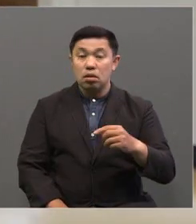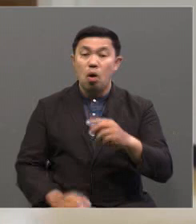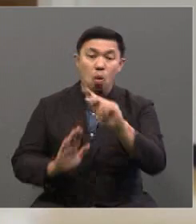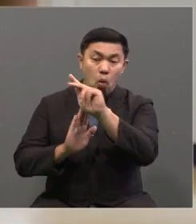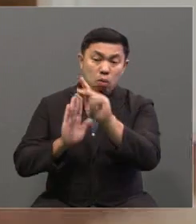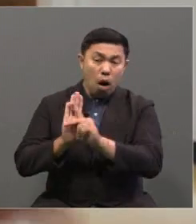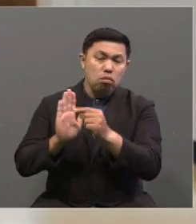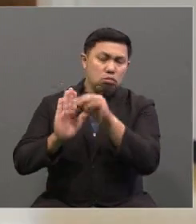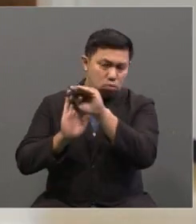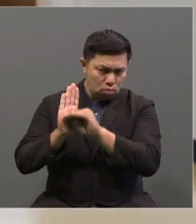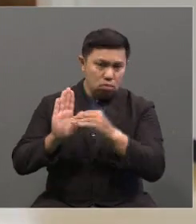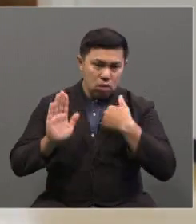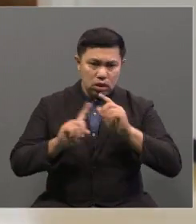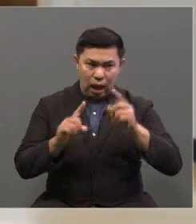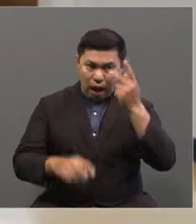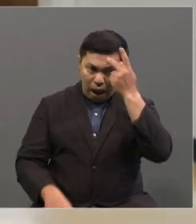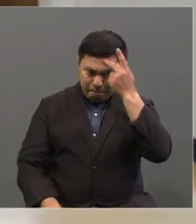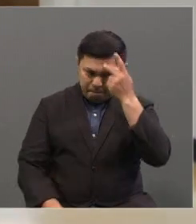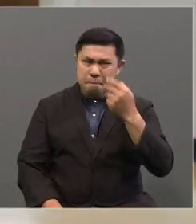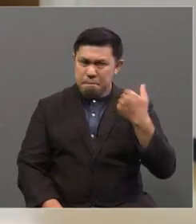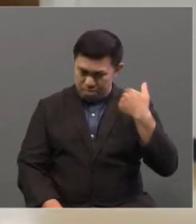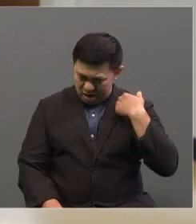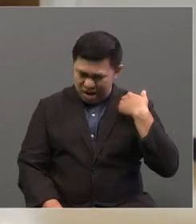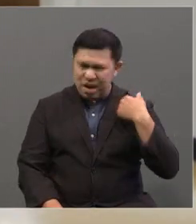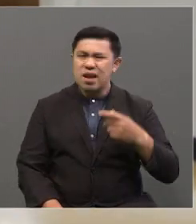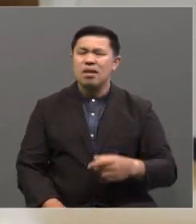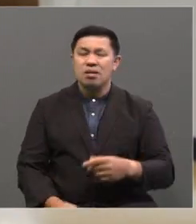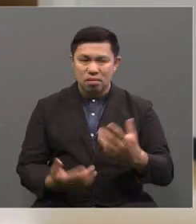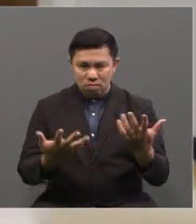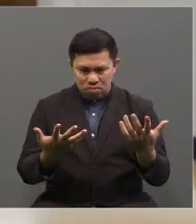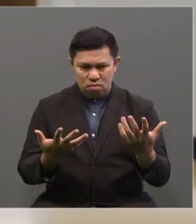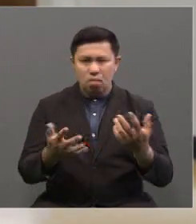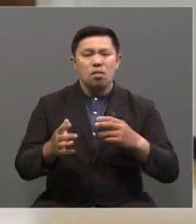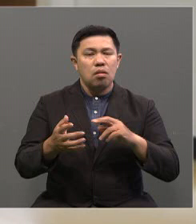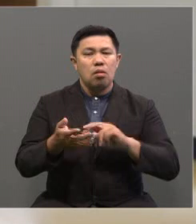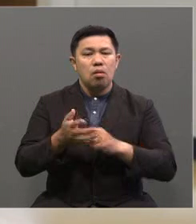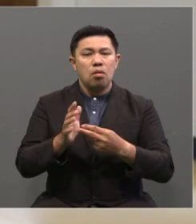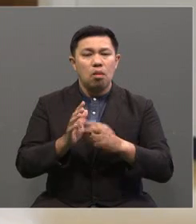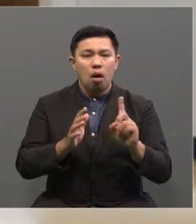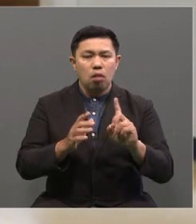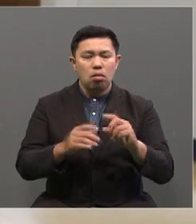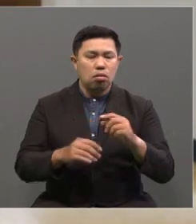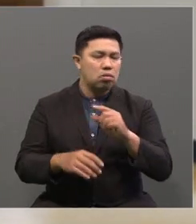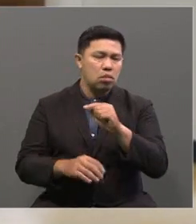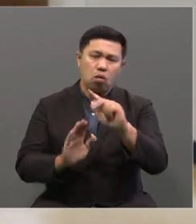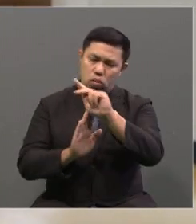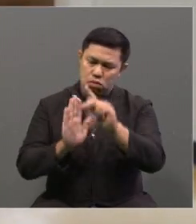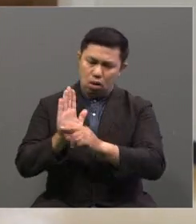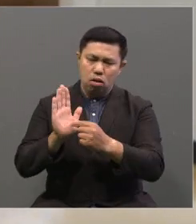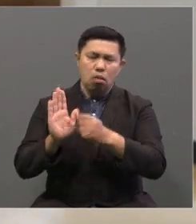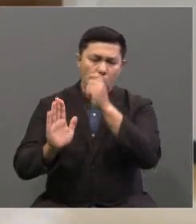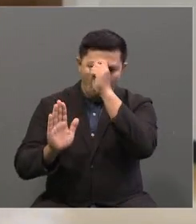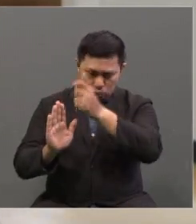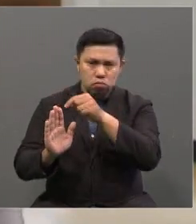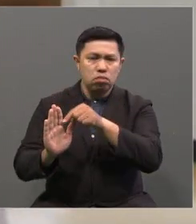ก็ว่าไปแต่เวรกรรมมันมีจริงนะครับนะเพราะนั้นทุกอย่างมันเป็นไปตามกติกาบ้านเมืองนะครับนะ